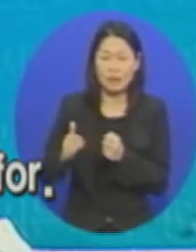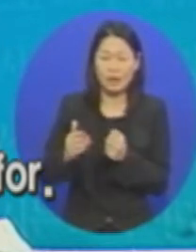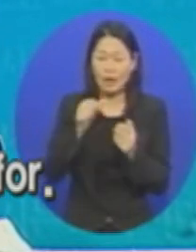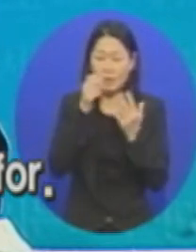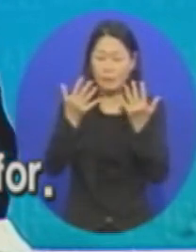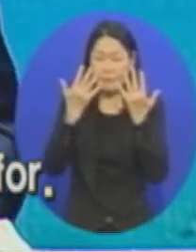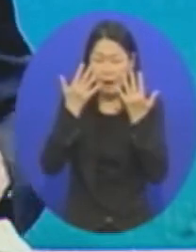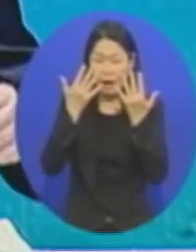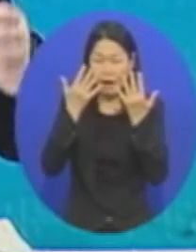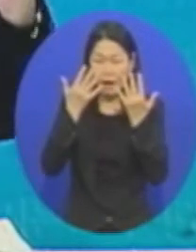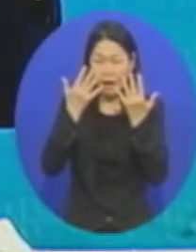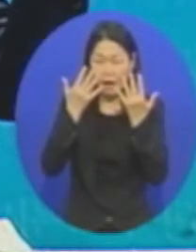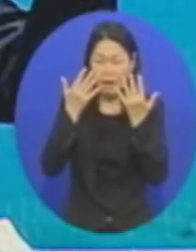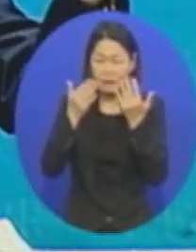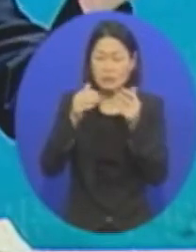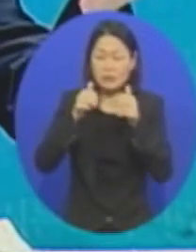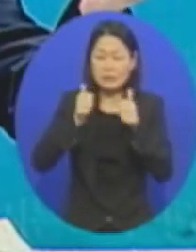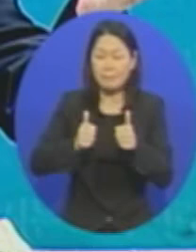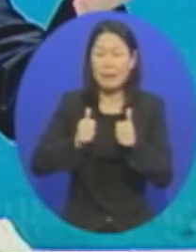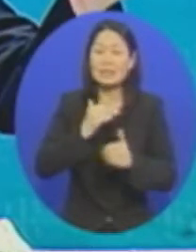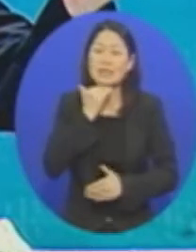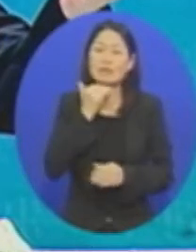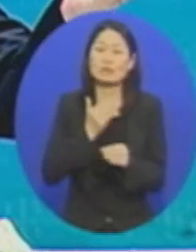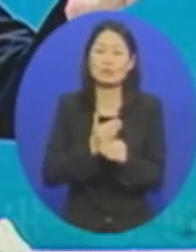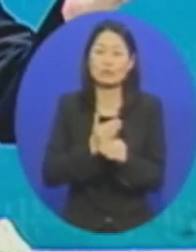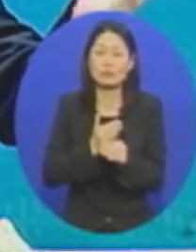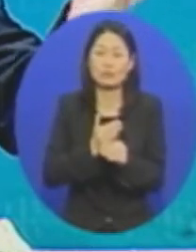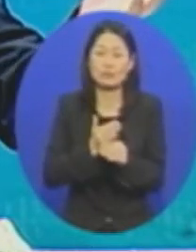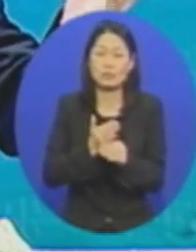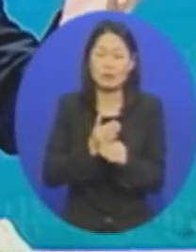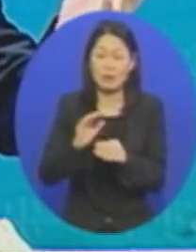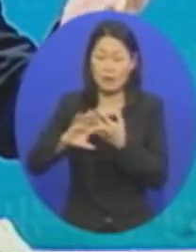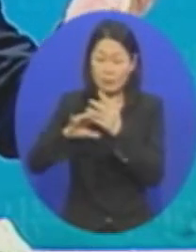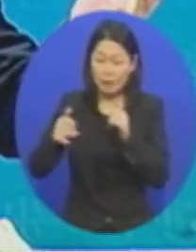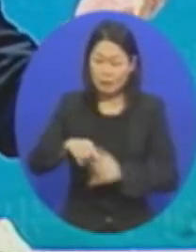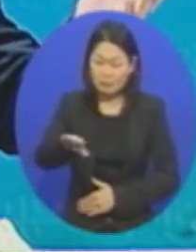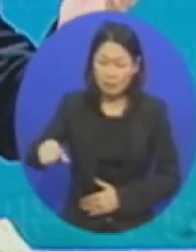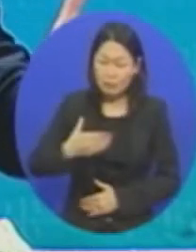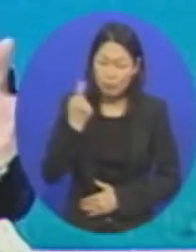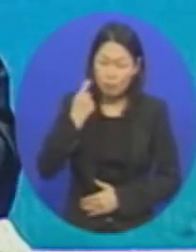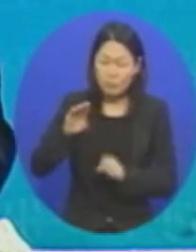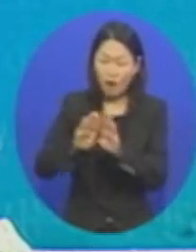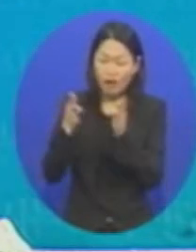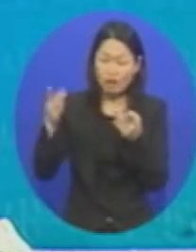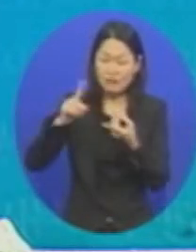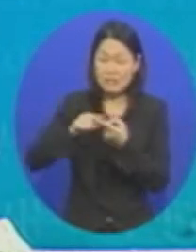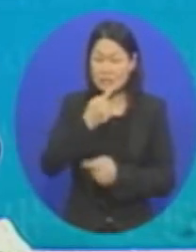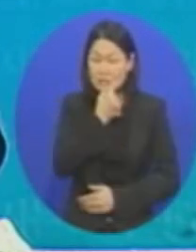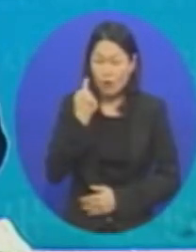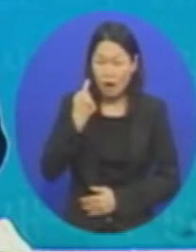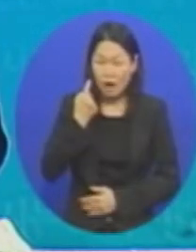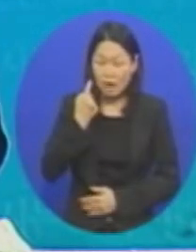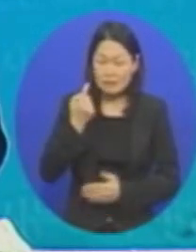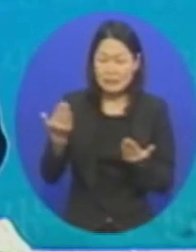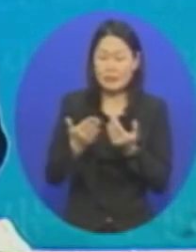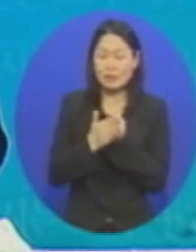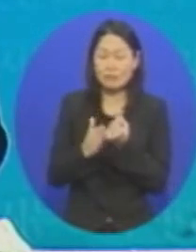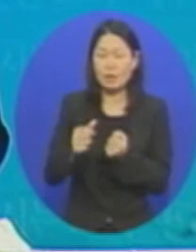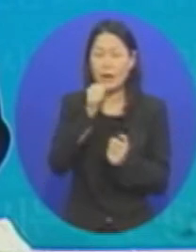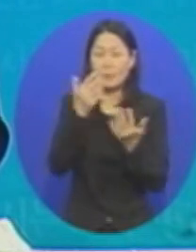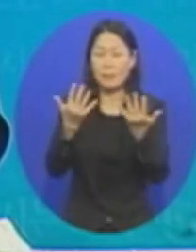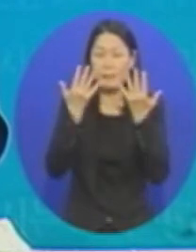거예요 이방인들에게 복음이 열린 것을 증거하는 일을 위하여 사도 바울은 감옥에 같이 까지 했고